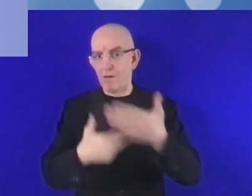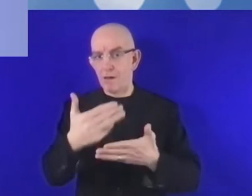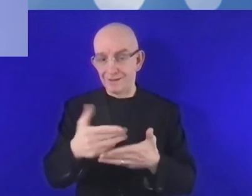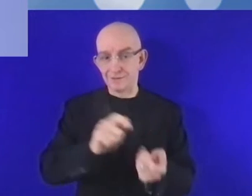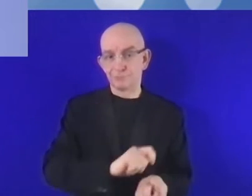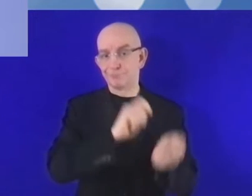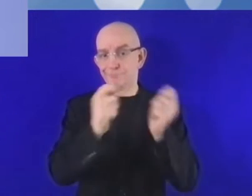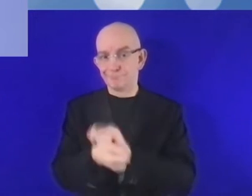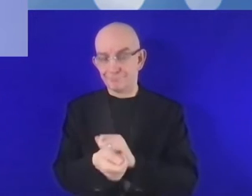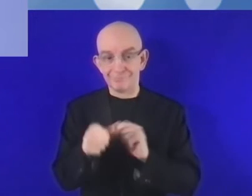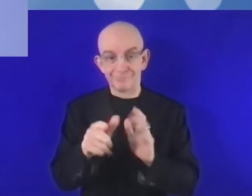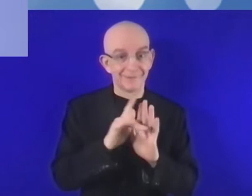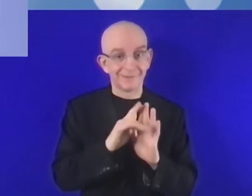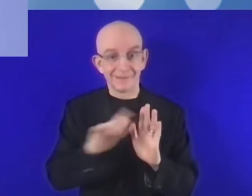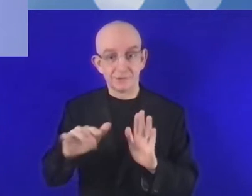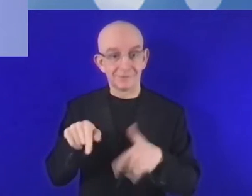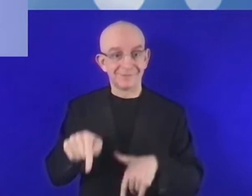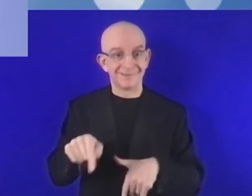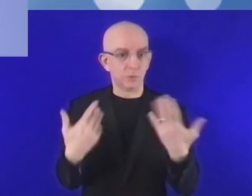остается